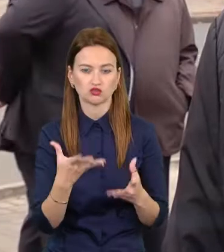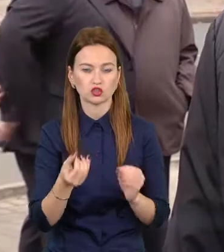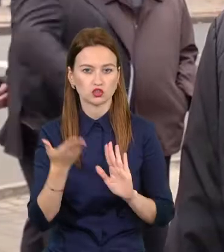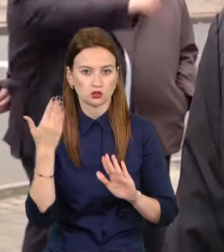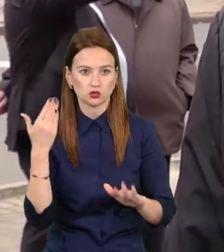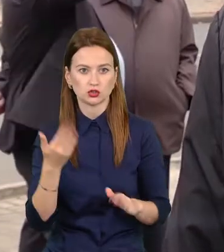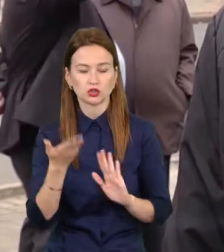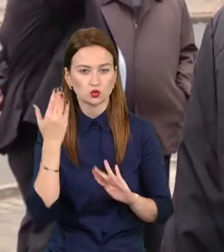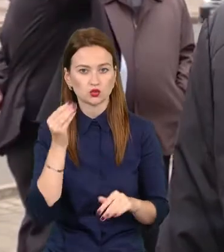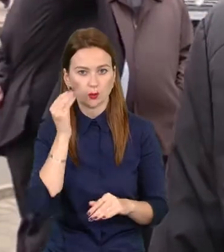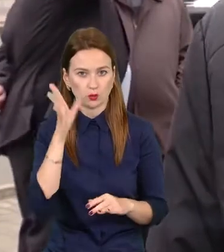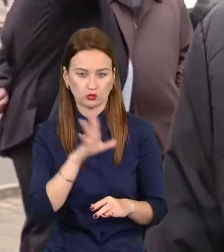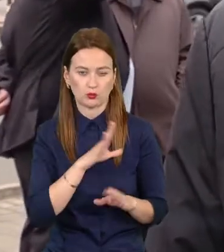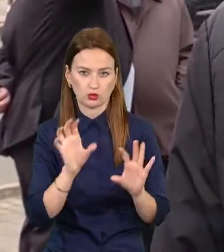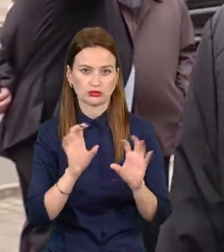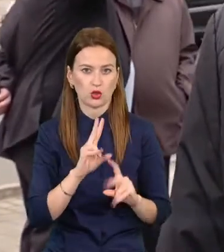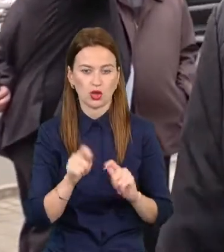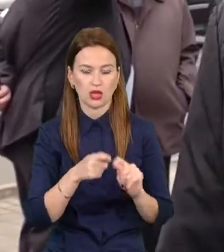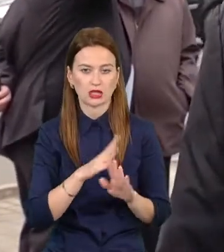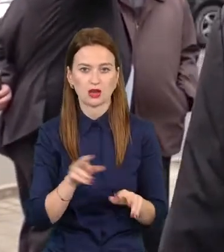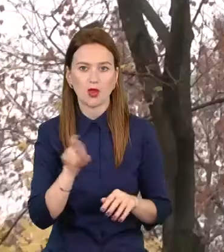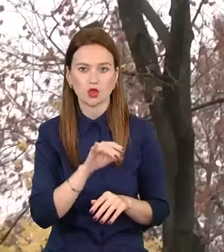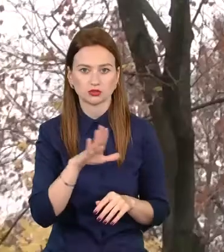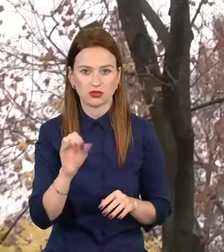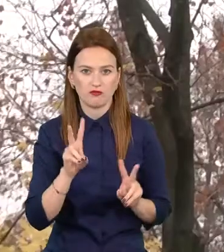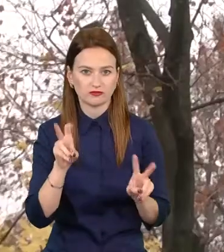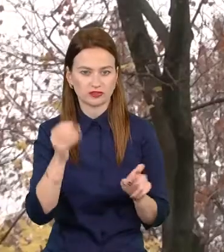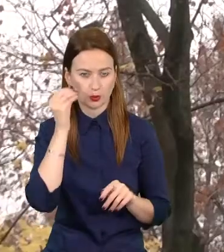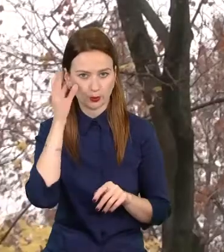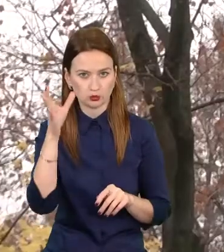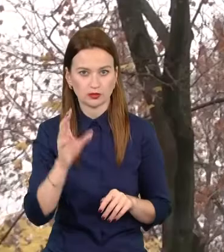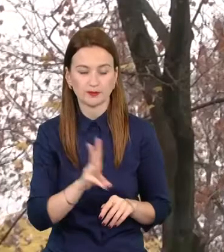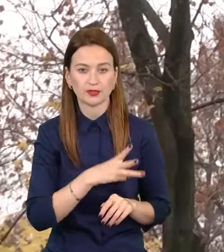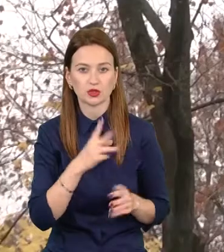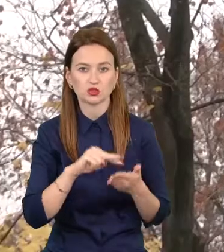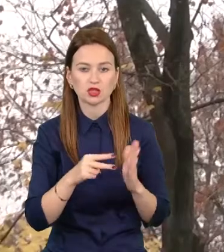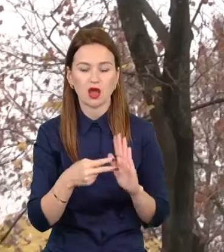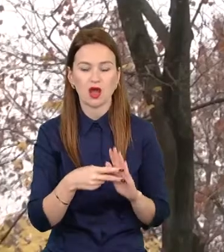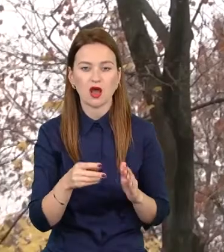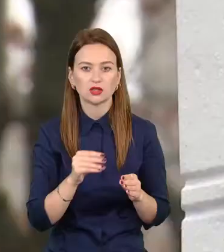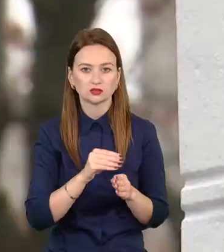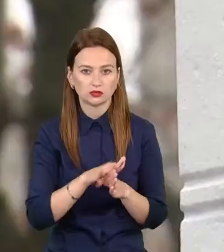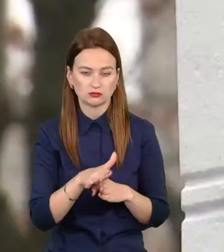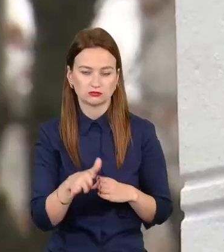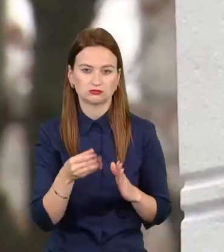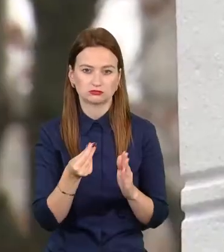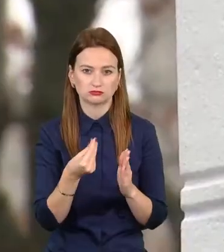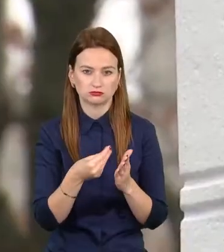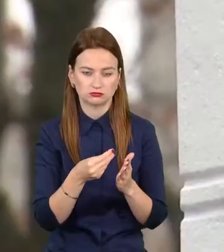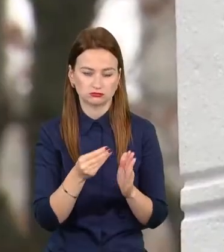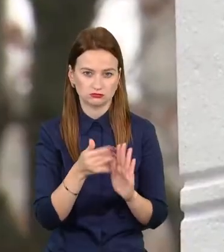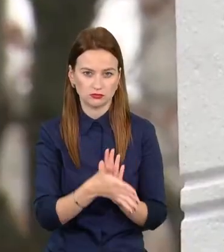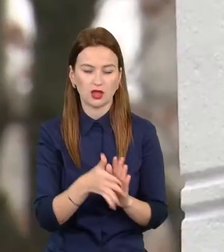тому що тоді мудрі були закони, і не дарма Ярослава назвали мудрим. Ініціаторами фінансування цього пам'ятника стали меценати, які